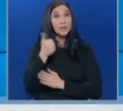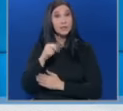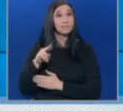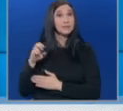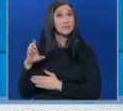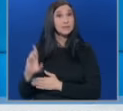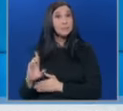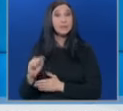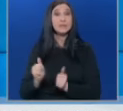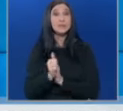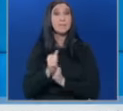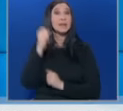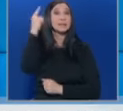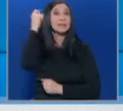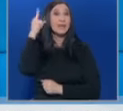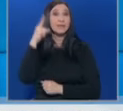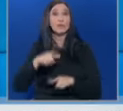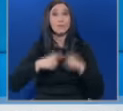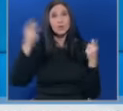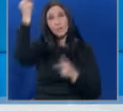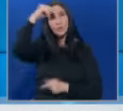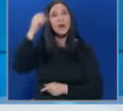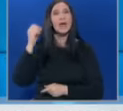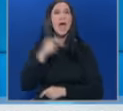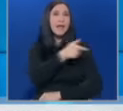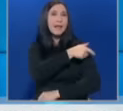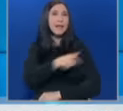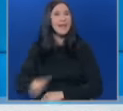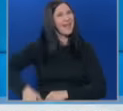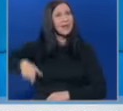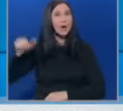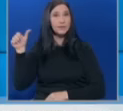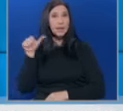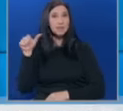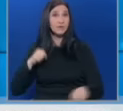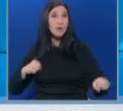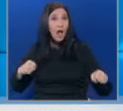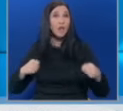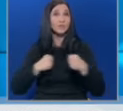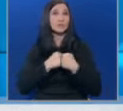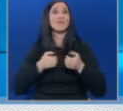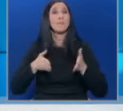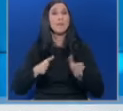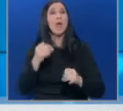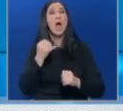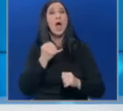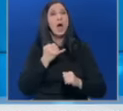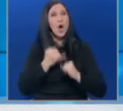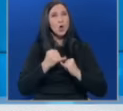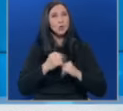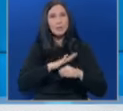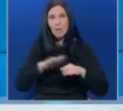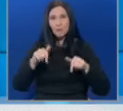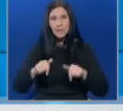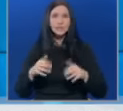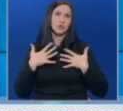Лидерът на ДСБ и съпредседател на Демократична България, генерал Атанас Атанасов, катастрофира на пътя Русе Бяла днес. Състоянието му не е